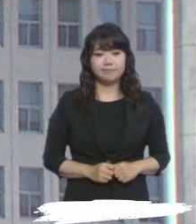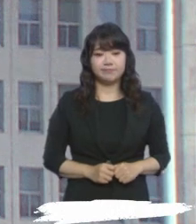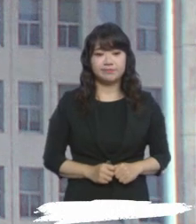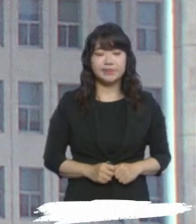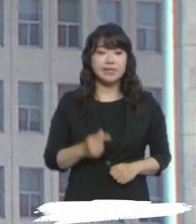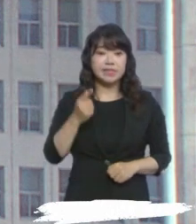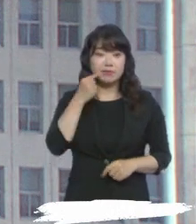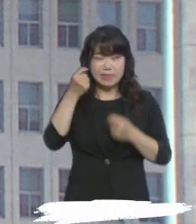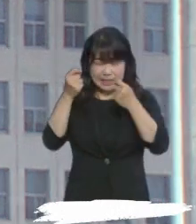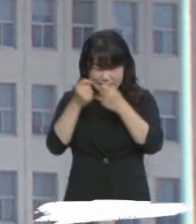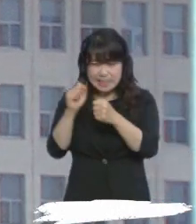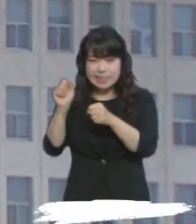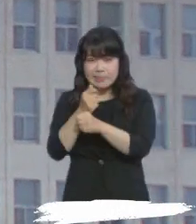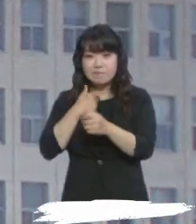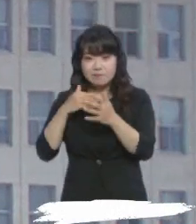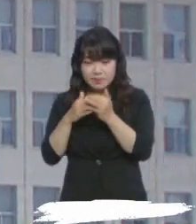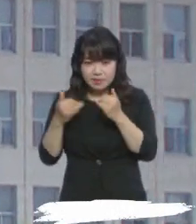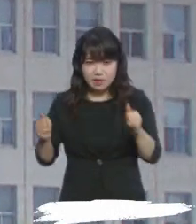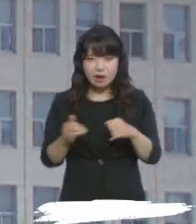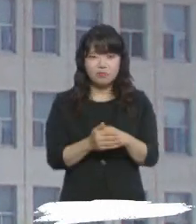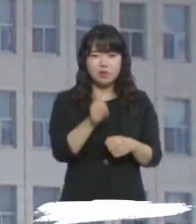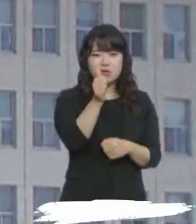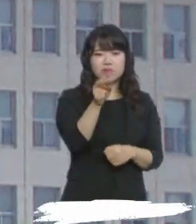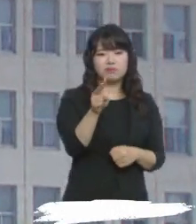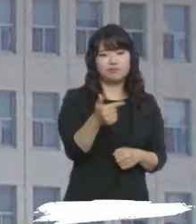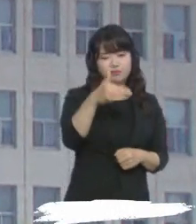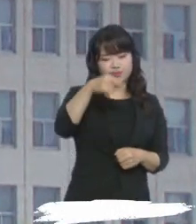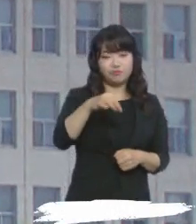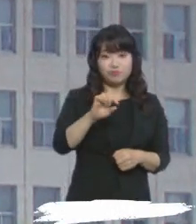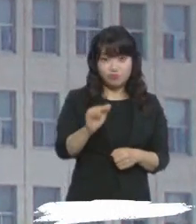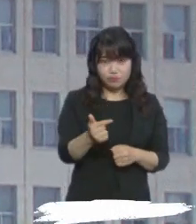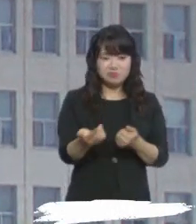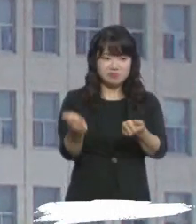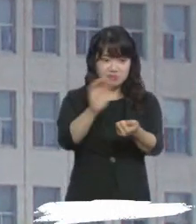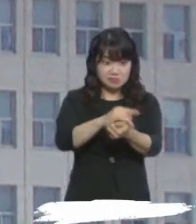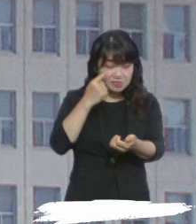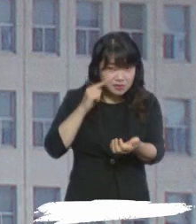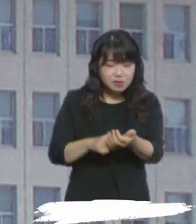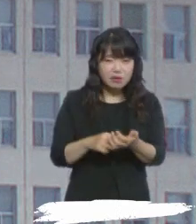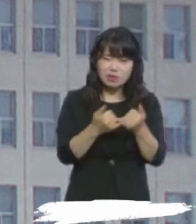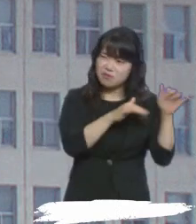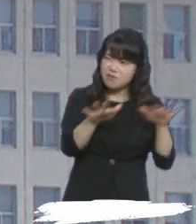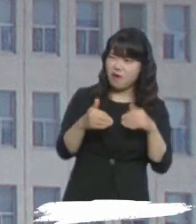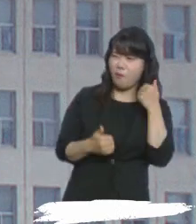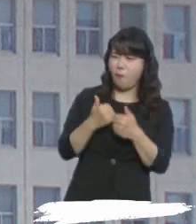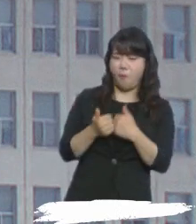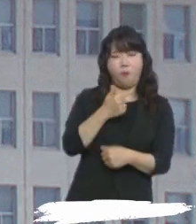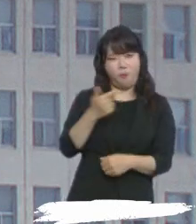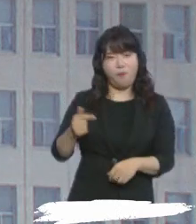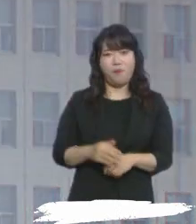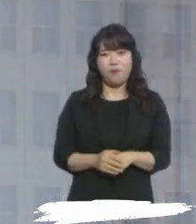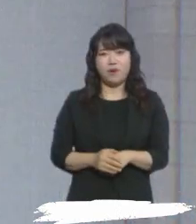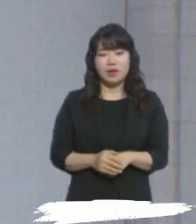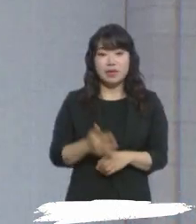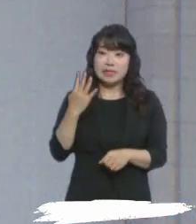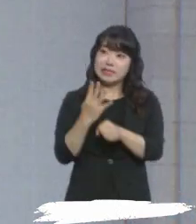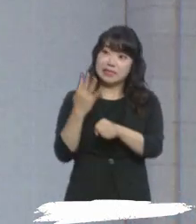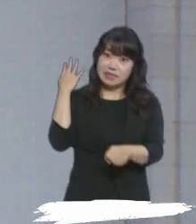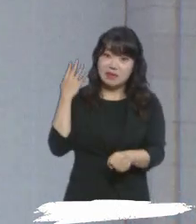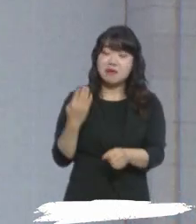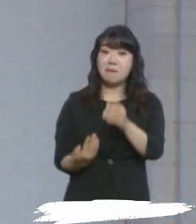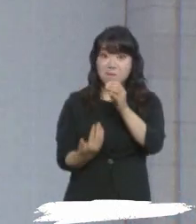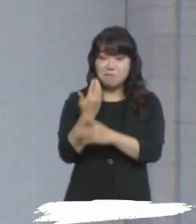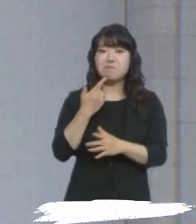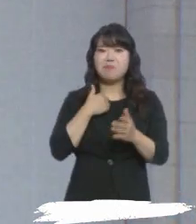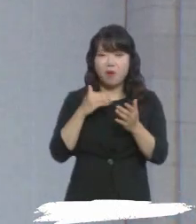친일 반민족 행위자가 국립현충원에 안장됐다는 것에 대한 국민적 거부감은 상당합니다. 논란이 크게 불거졌던 4년 전에도